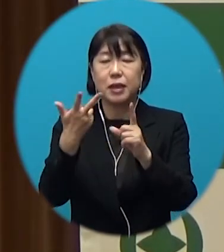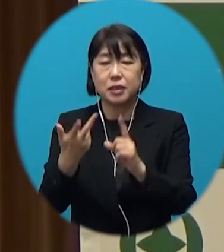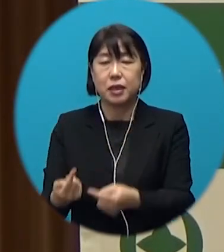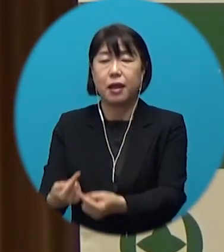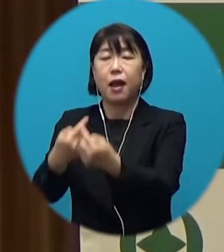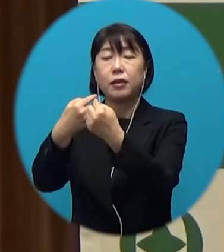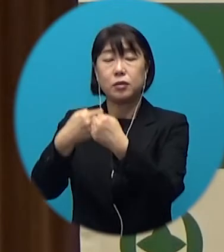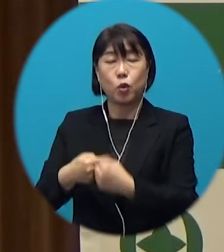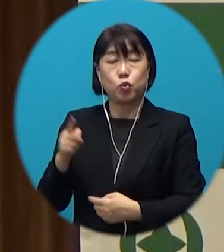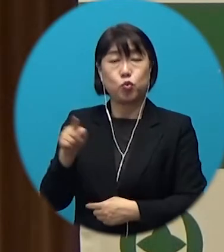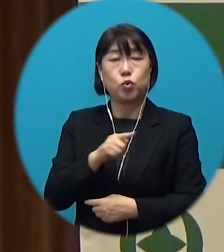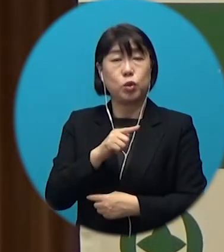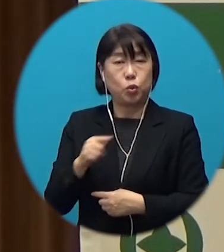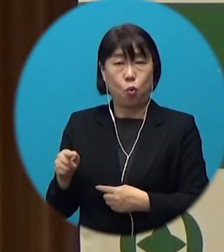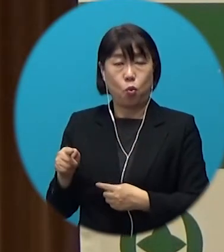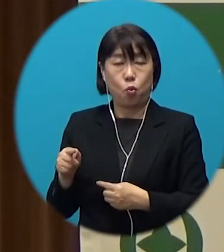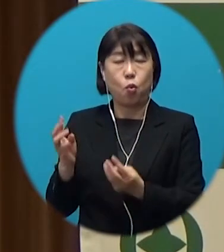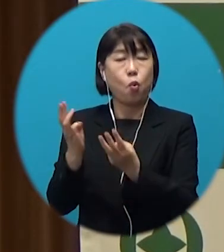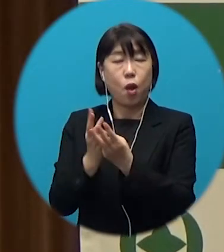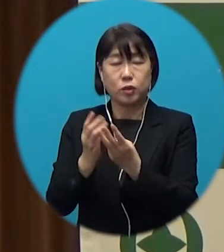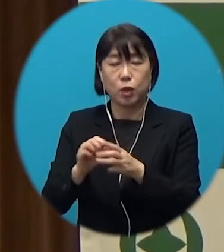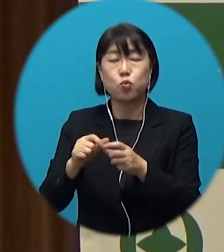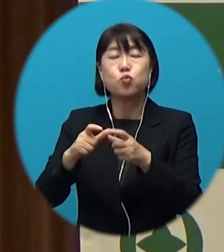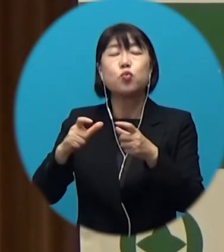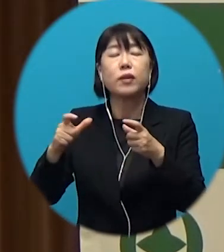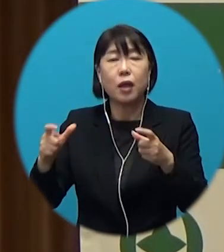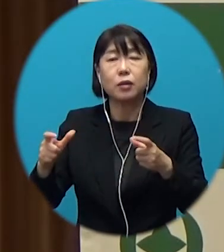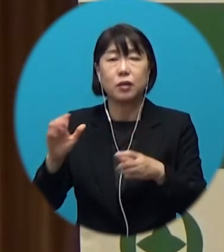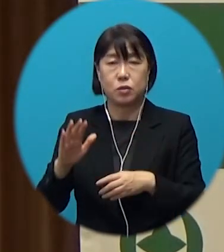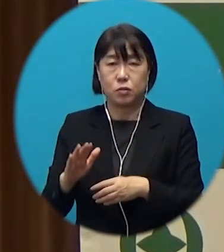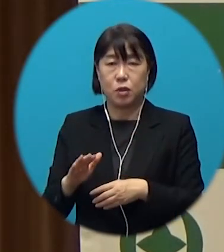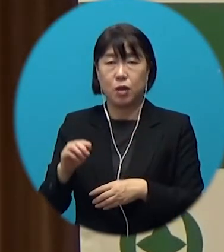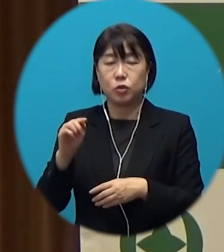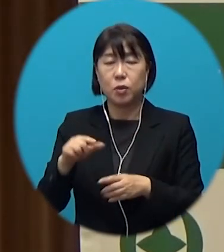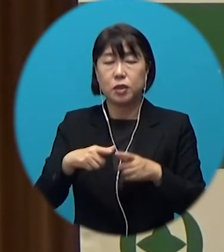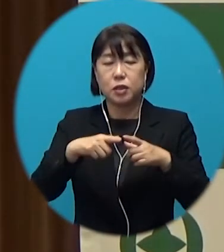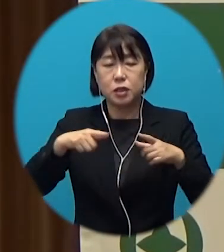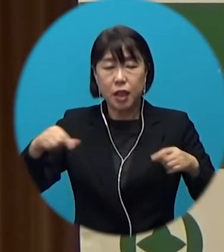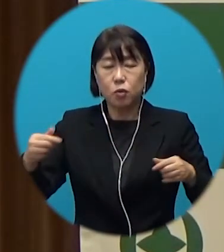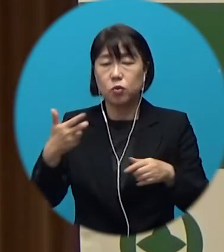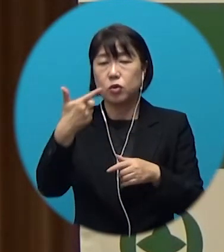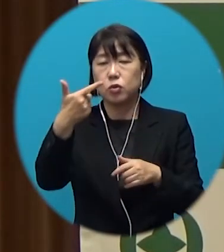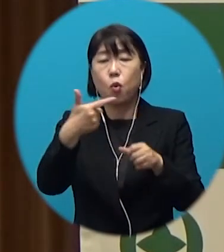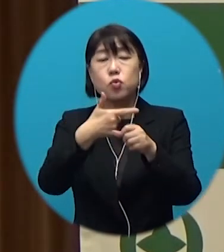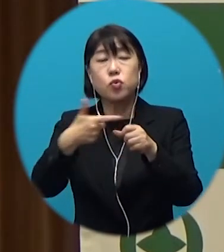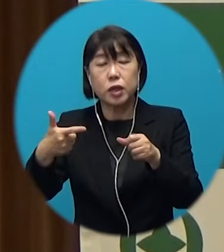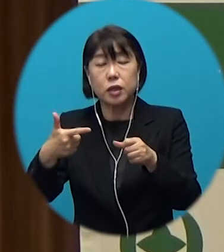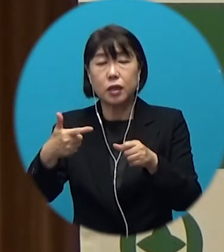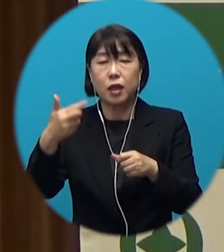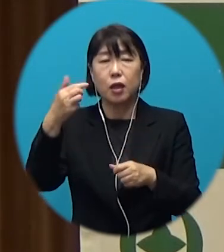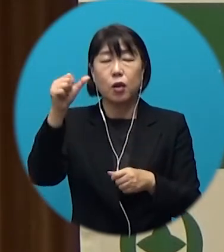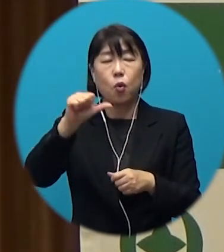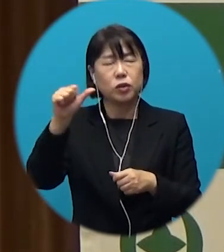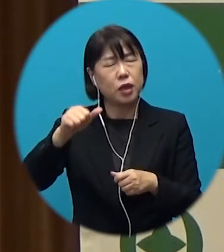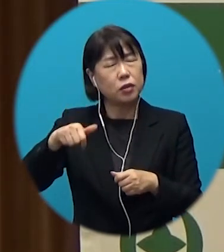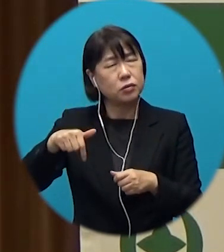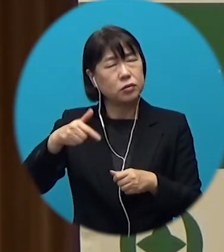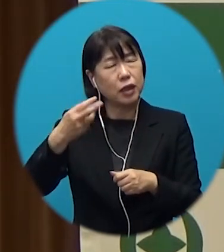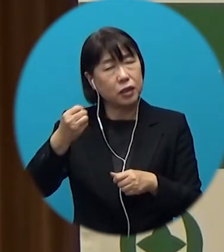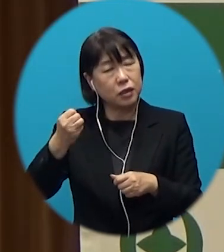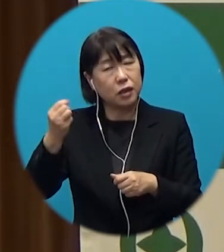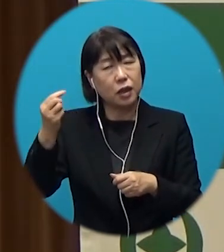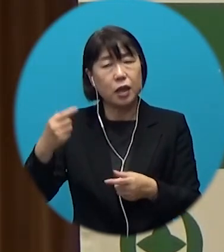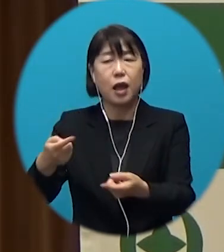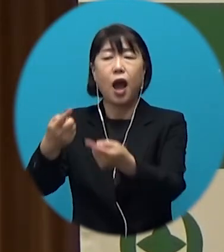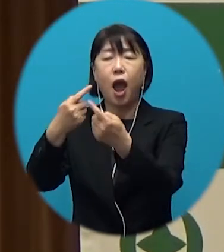方が増えたということだと思うんですね。それも全国の区域の規模で5,950だと思いますけれども、入居者が増え